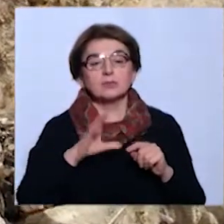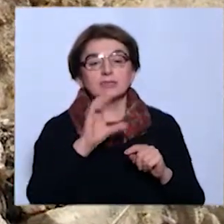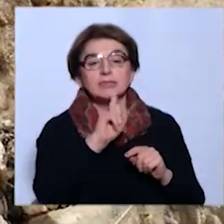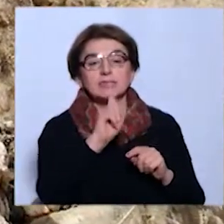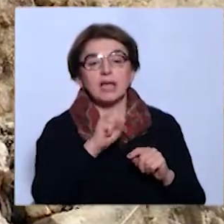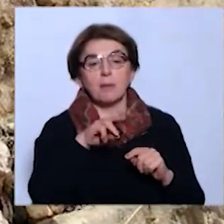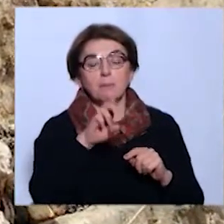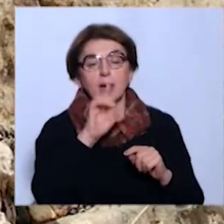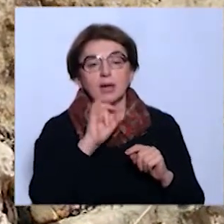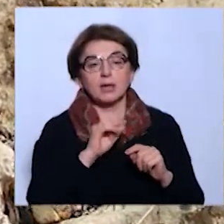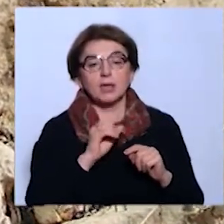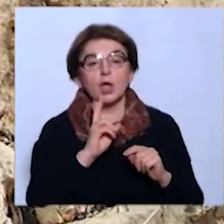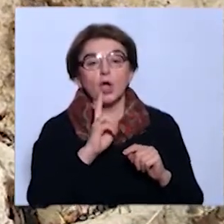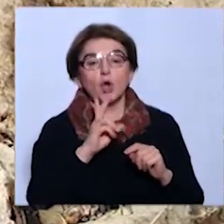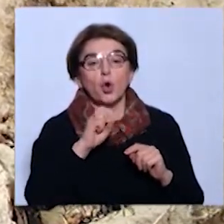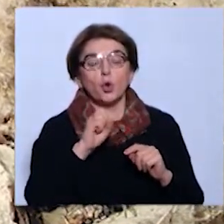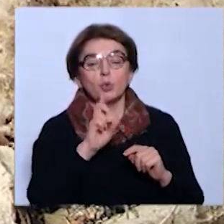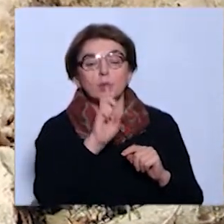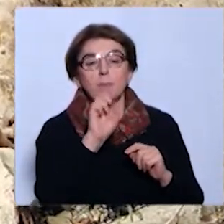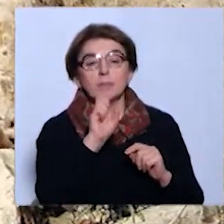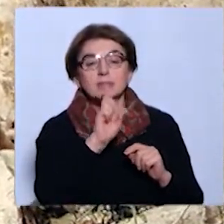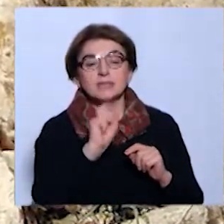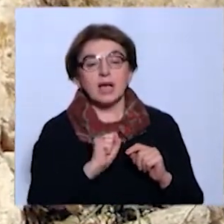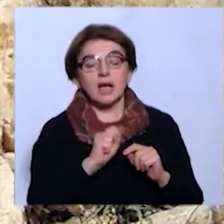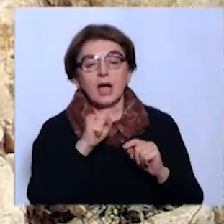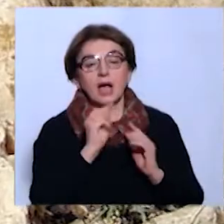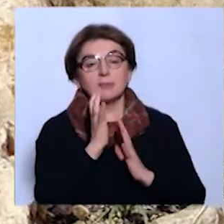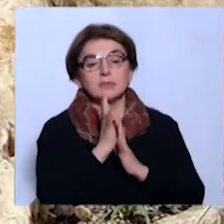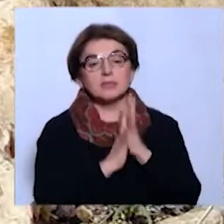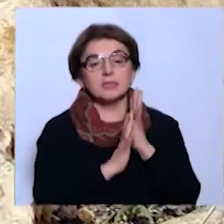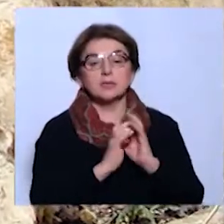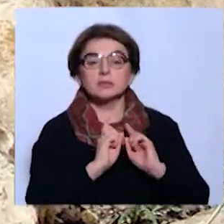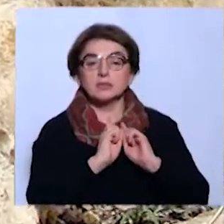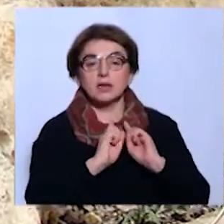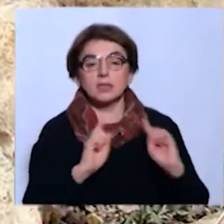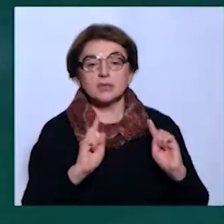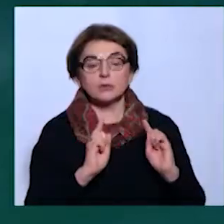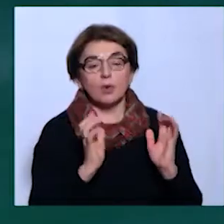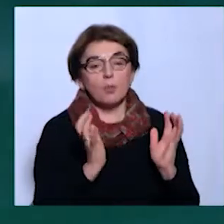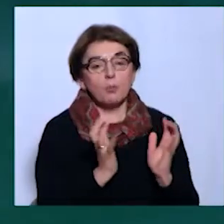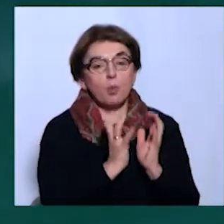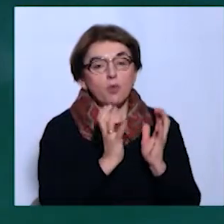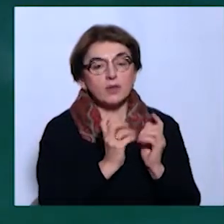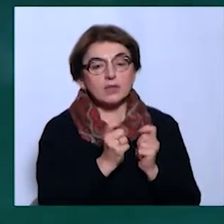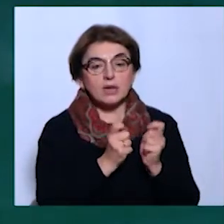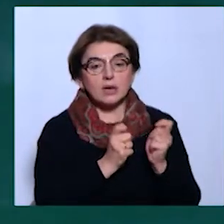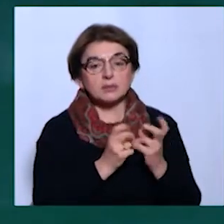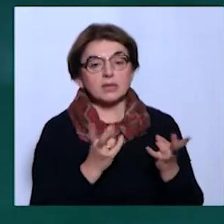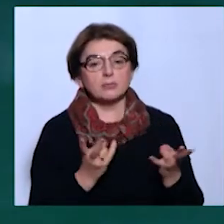ზამბახი, კოლხური ბზა, ამ მცენარეებს განსაკუთრებული მოვლა და გაფრთხილება